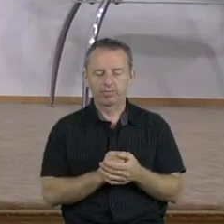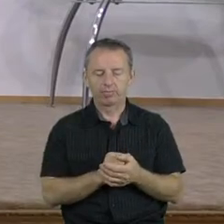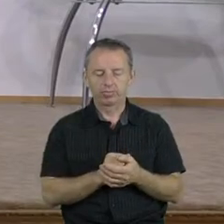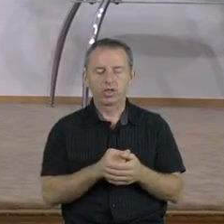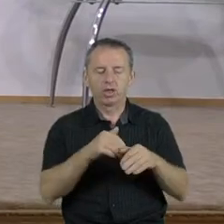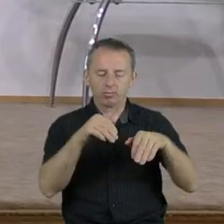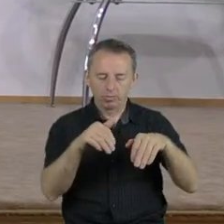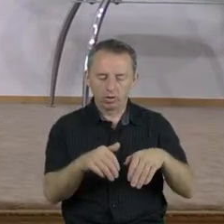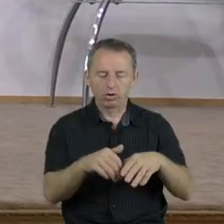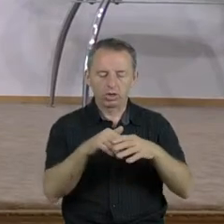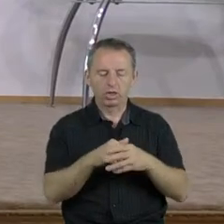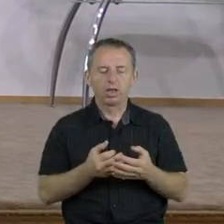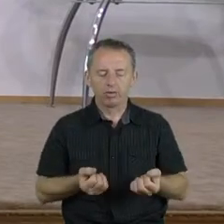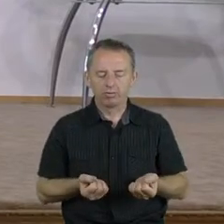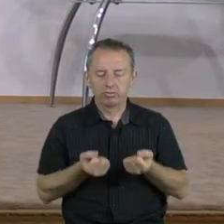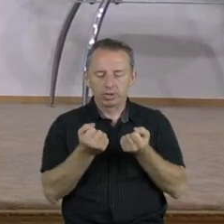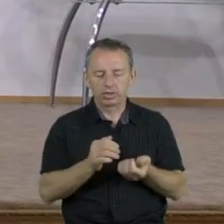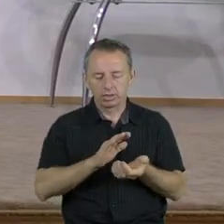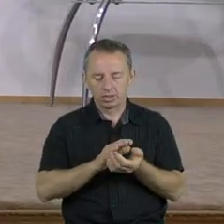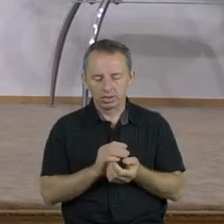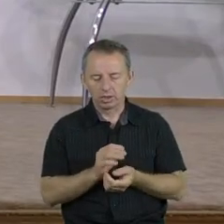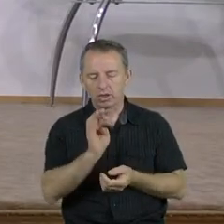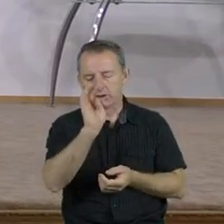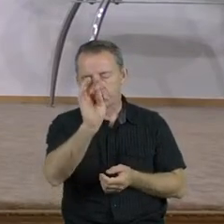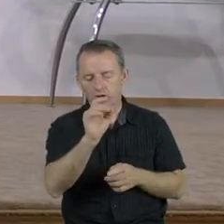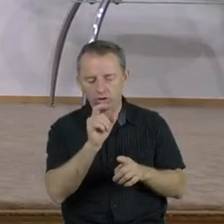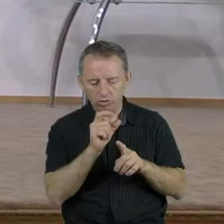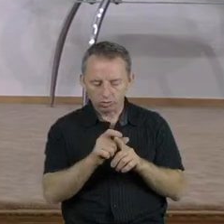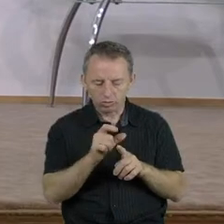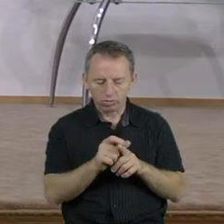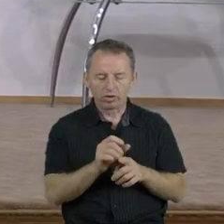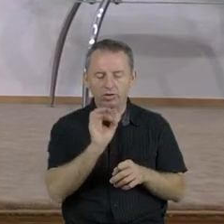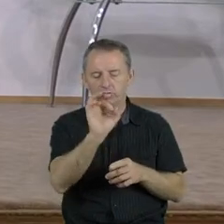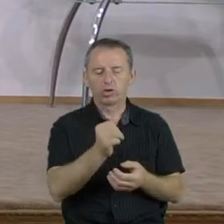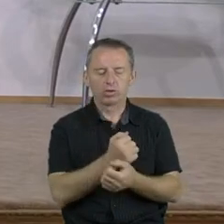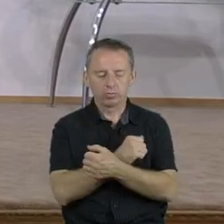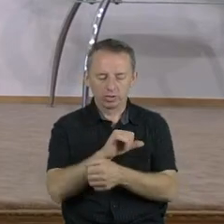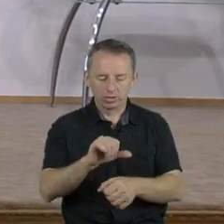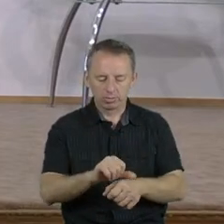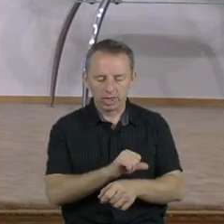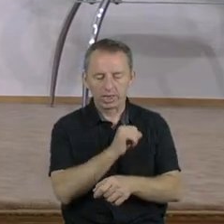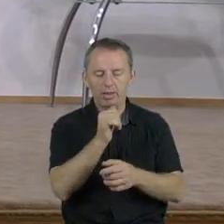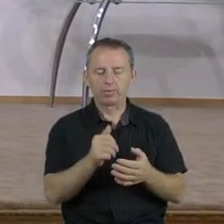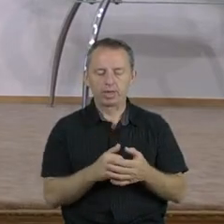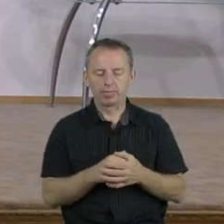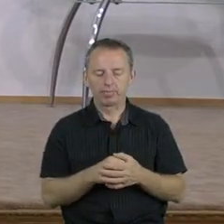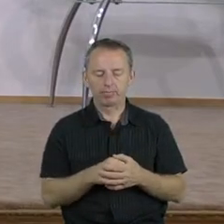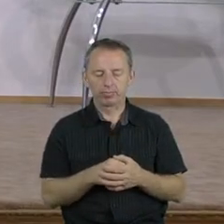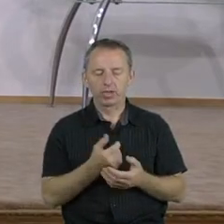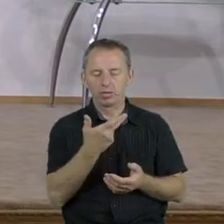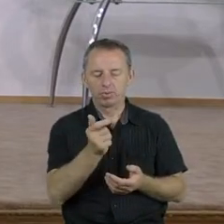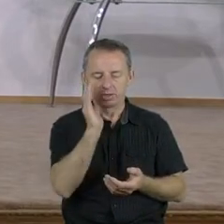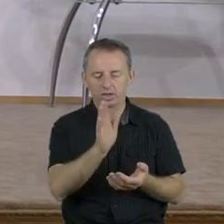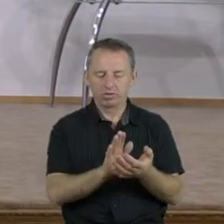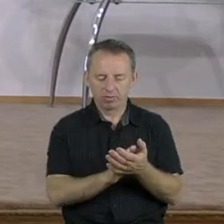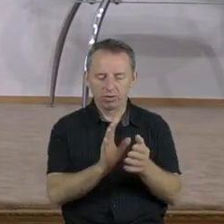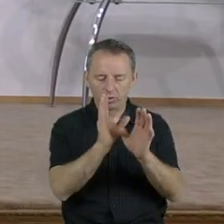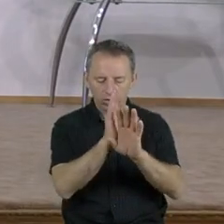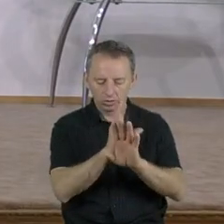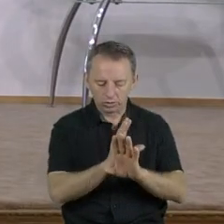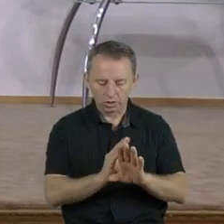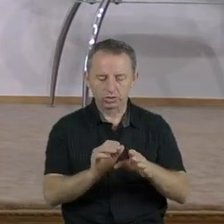mogły wzmacniać się w Twojej mocy i w Twoim imieniu. Niech Ci będzie chwała i